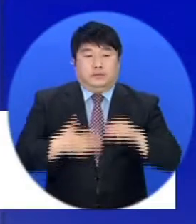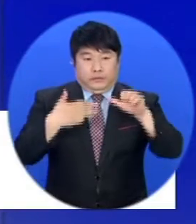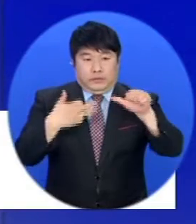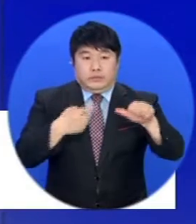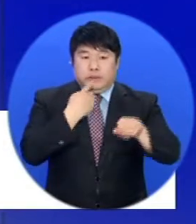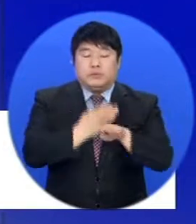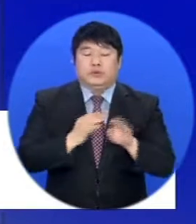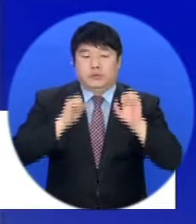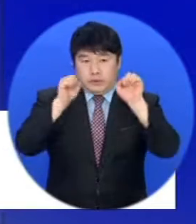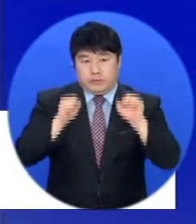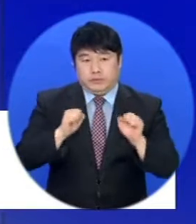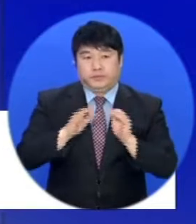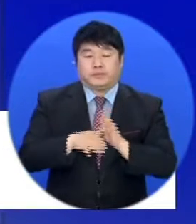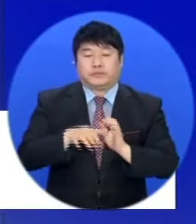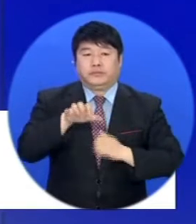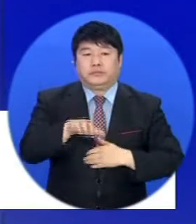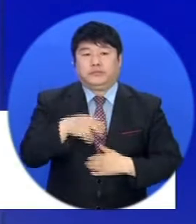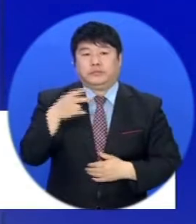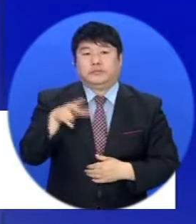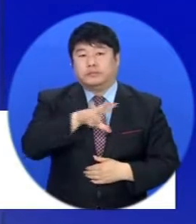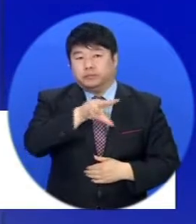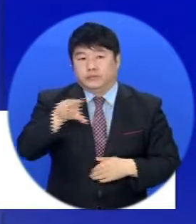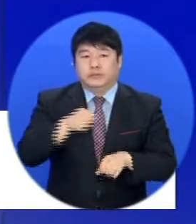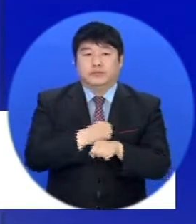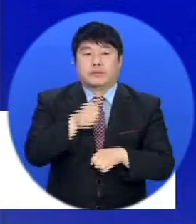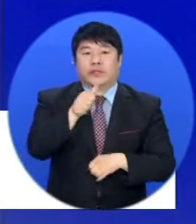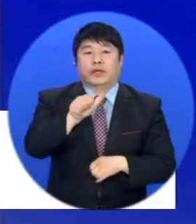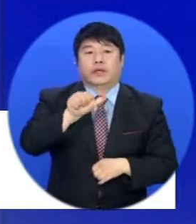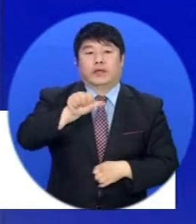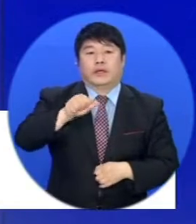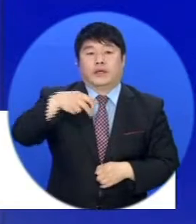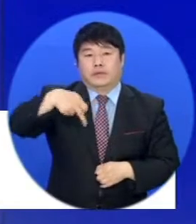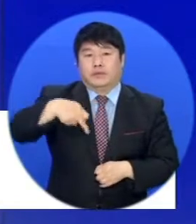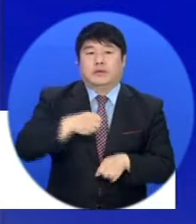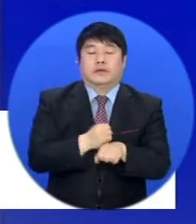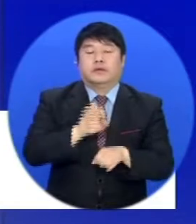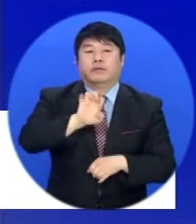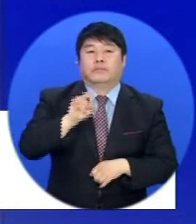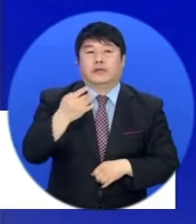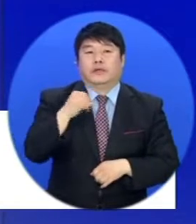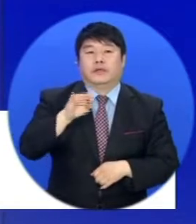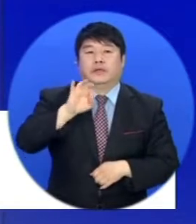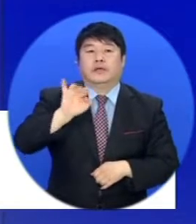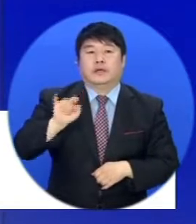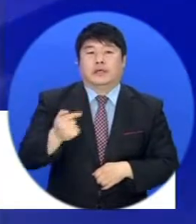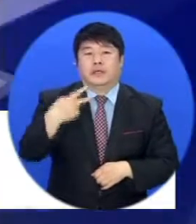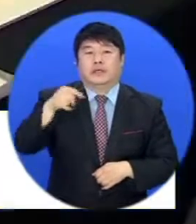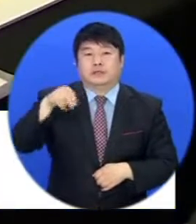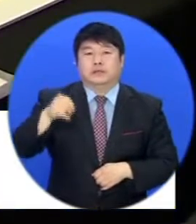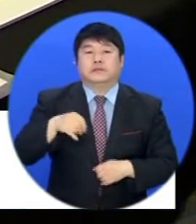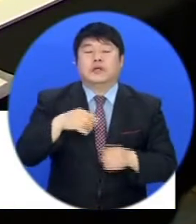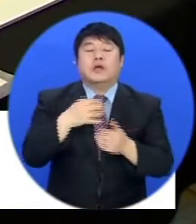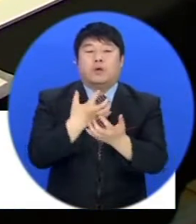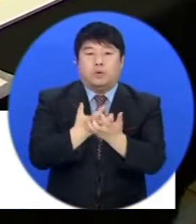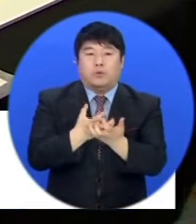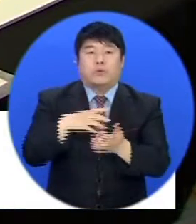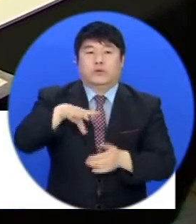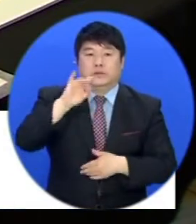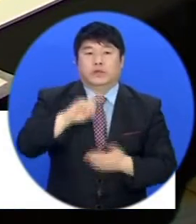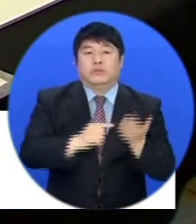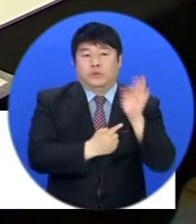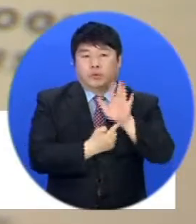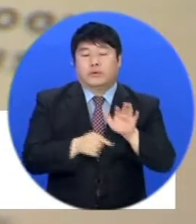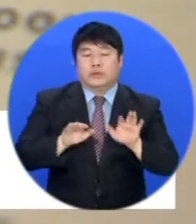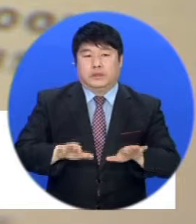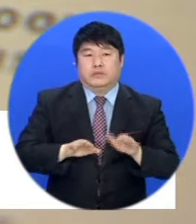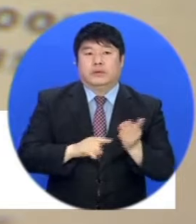5.18 민주화운동 당시 현장을 취재한 AP통신 테리 앤더슨 기자의 원고가 처음으로 공개됐습니다.